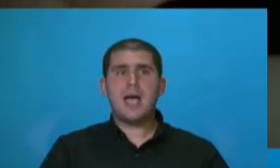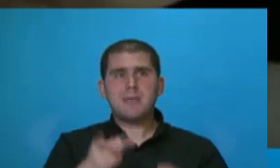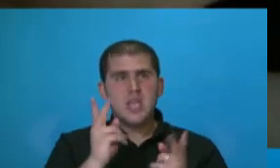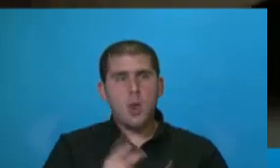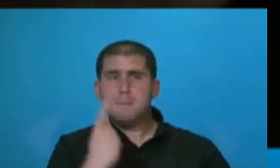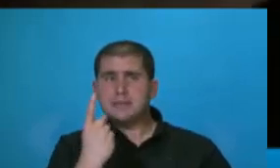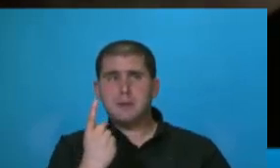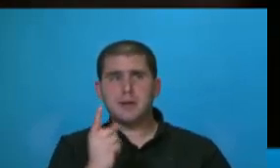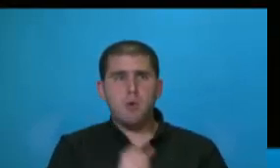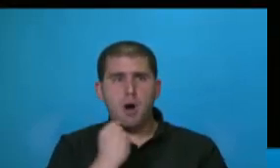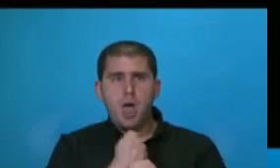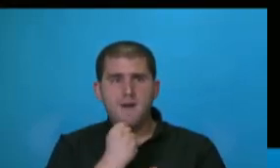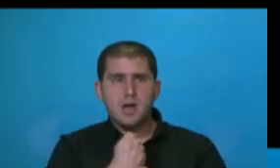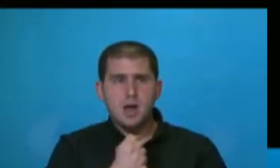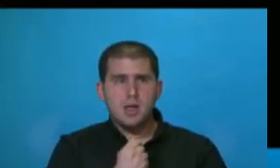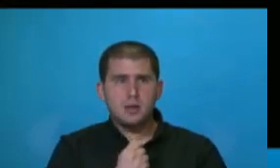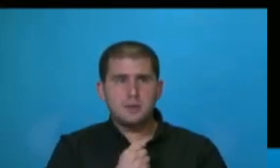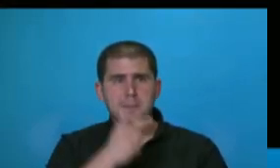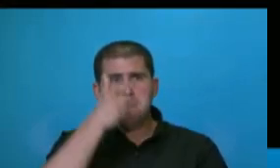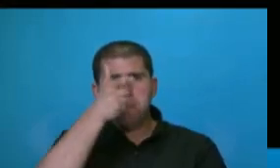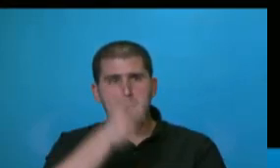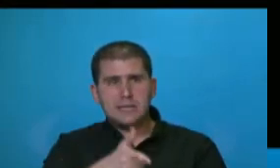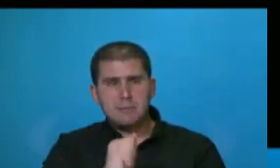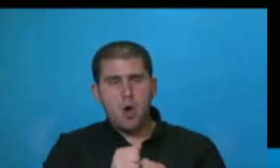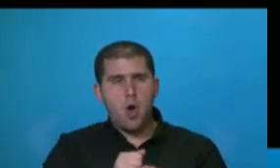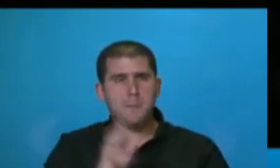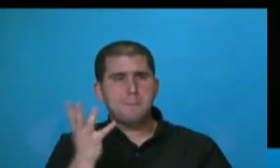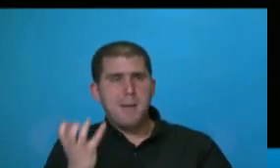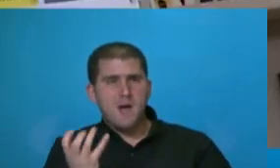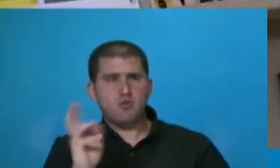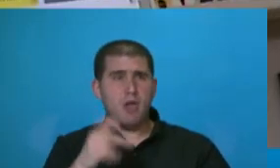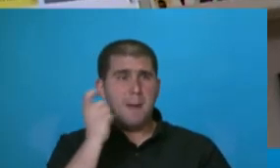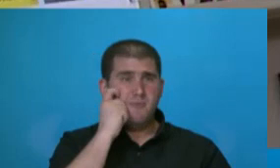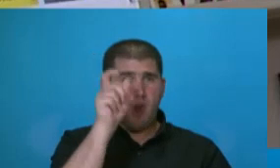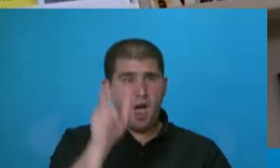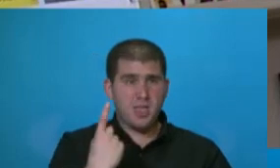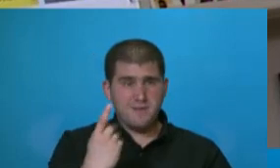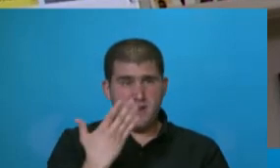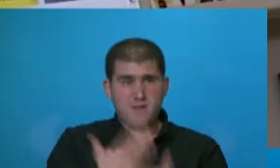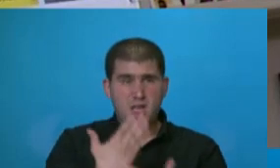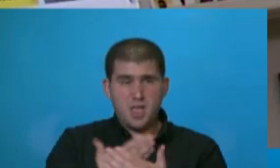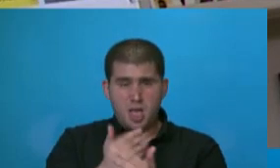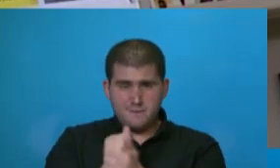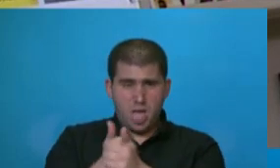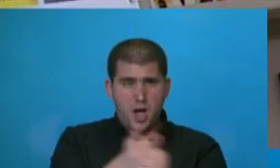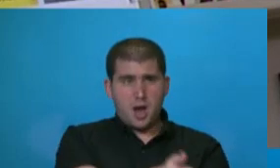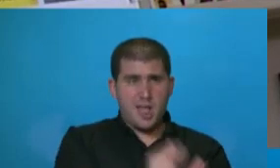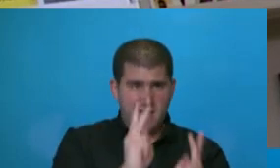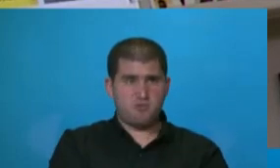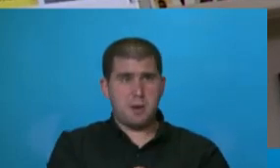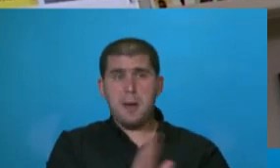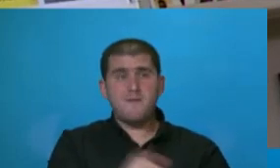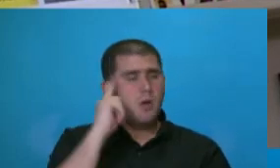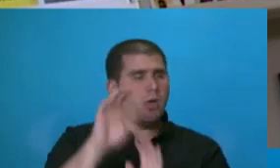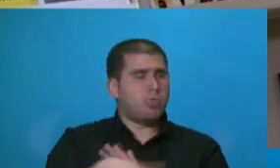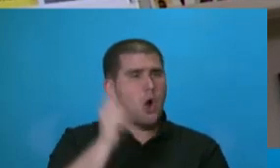יכולים בעצמם להפעיל את המיקרופון או את המצלמה שקיימים על הטלפון של הבן אדם ולתעד אותו ולרגל אחריו מבלי שהוא